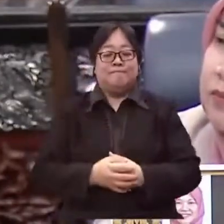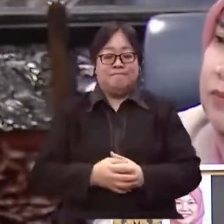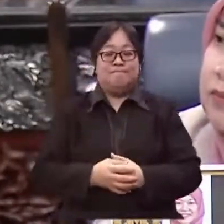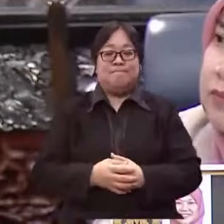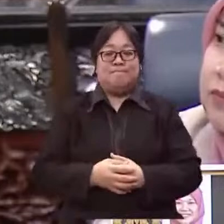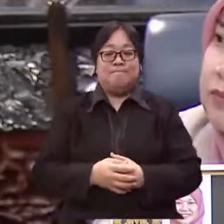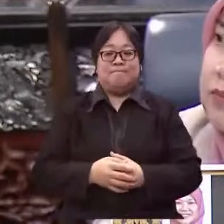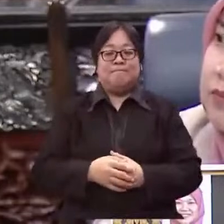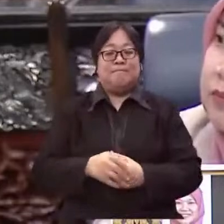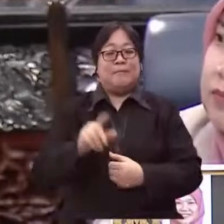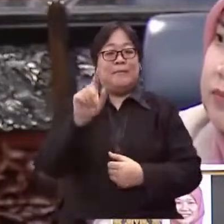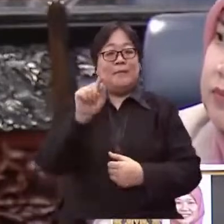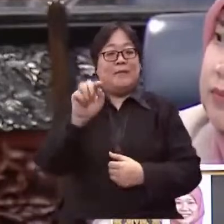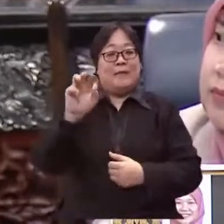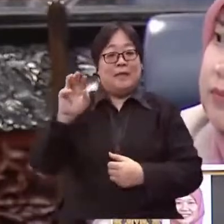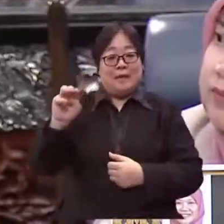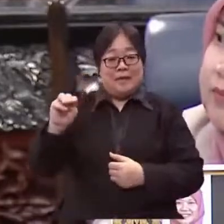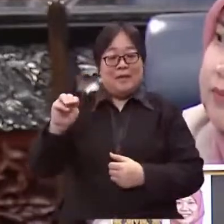mengenai